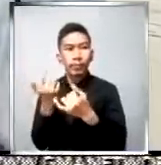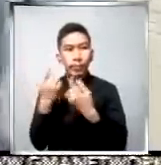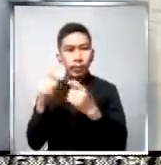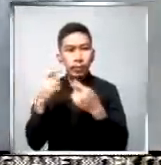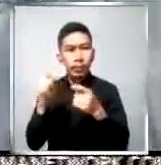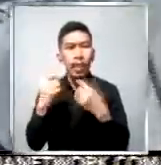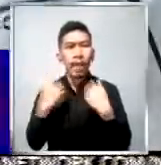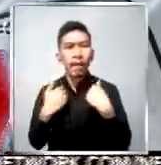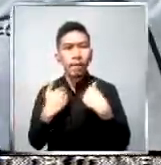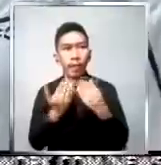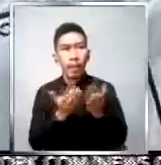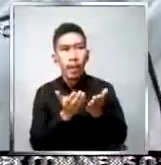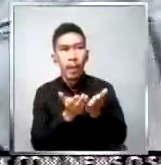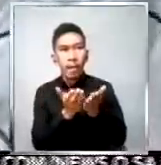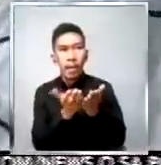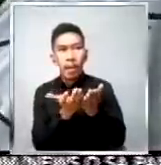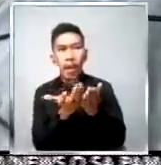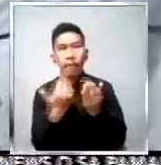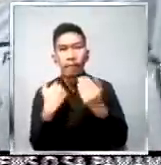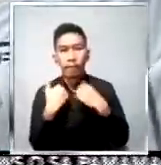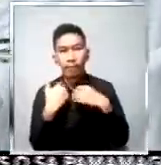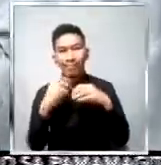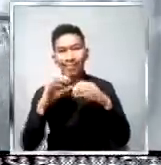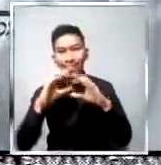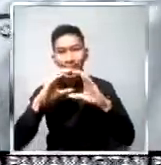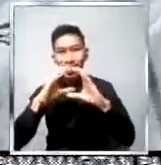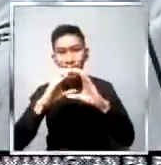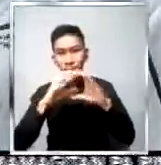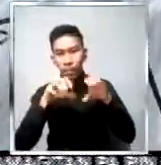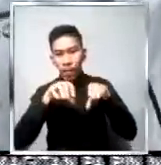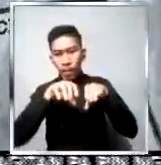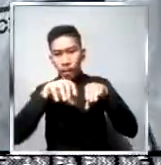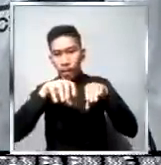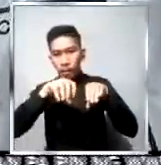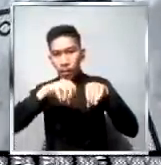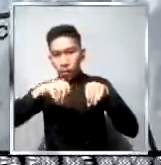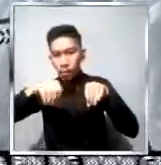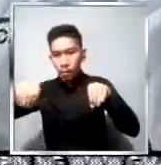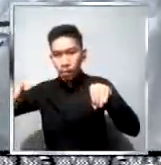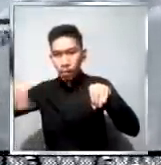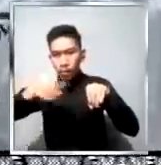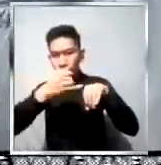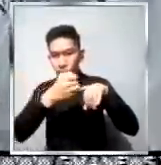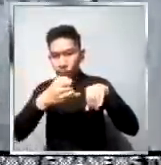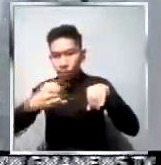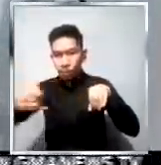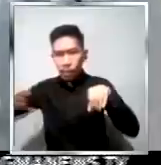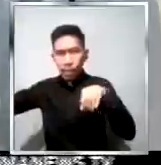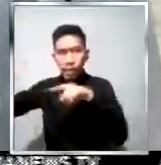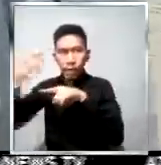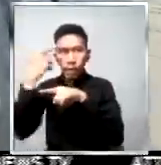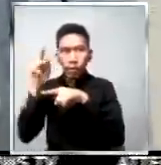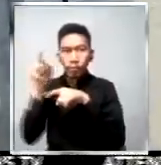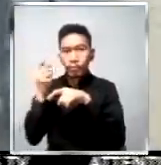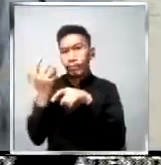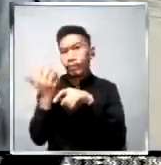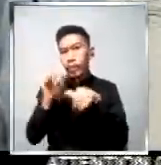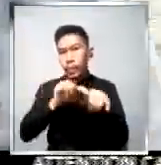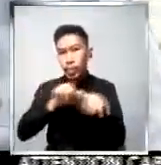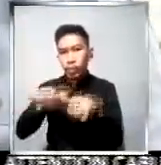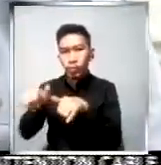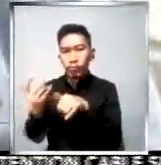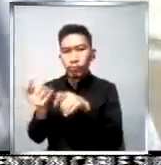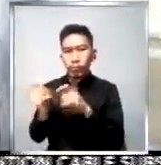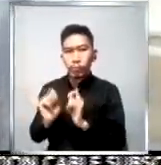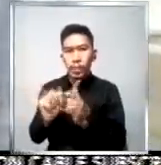yung velocity ng water current. Kailangan po kasi mabilis yung takbo ng tubig para hindi po umapaw itong Marikina River.